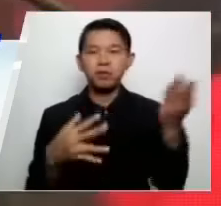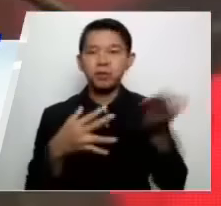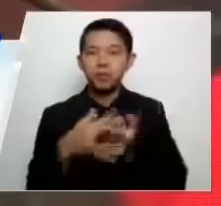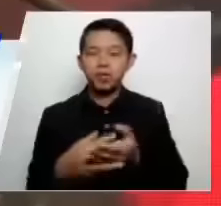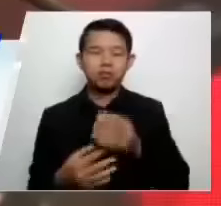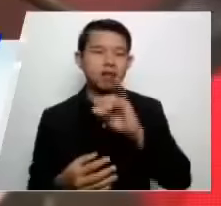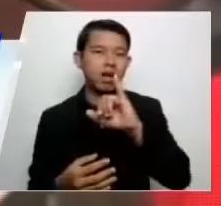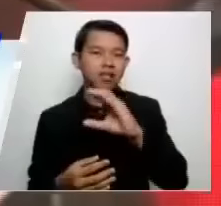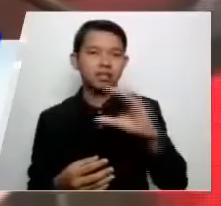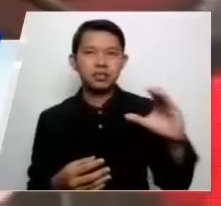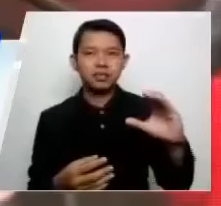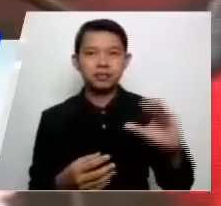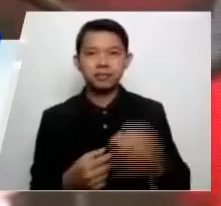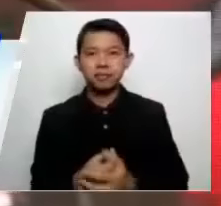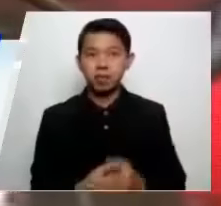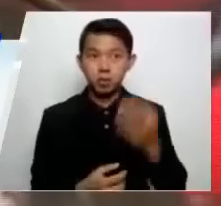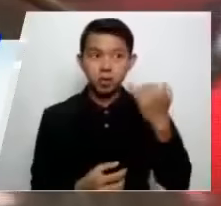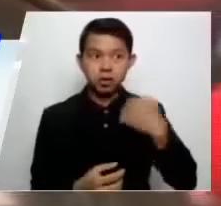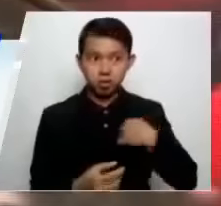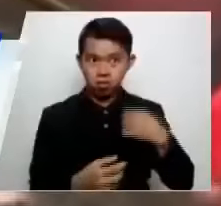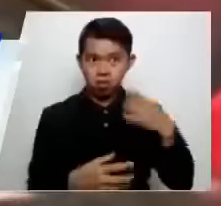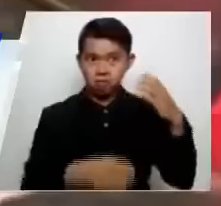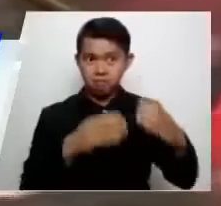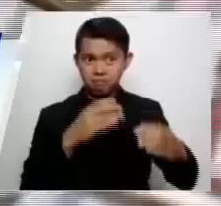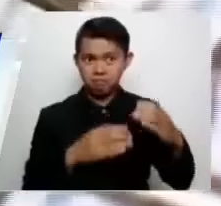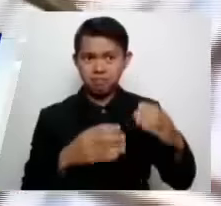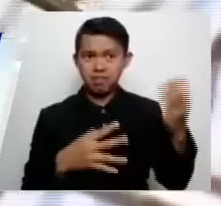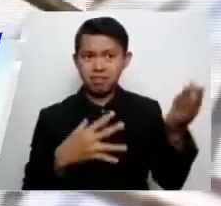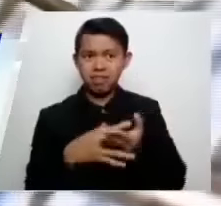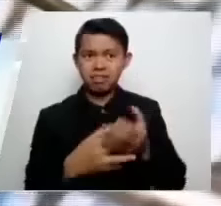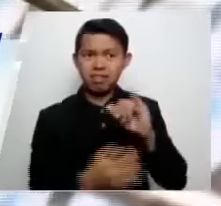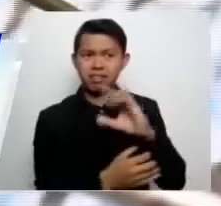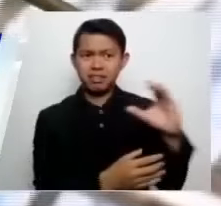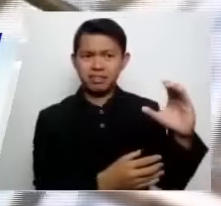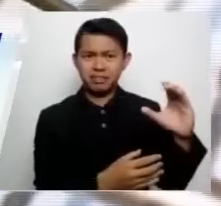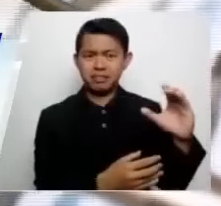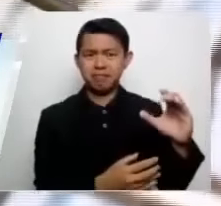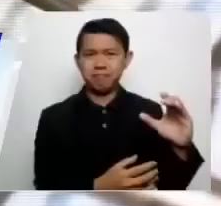Bakit ako nagkaroon ng kaso ng ICC? Sabi nila,